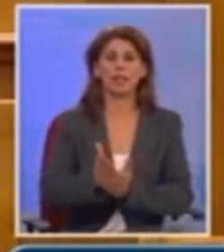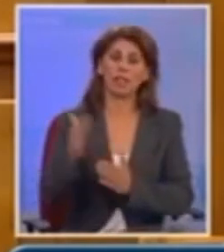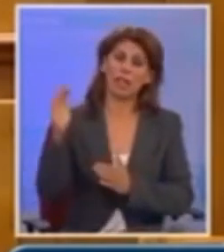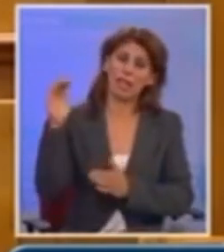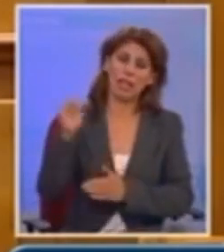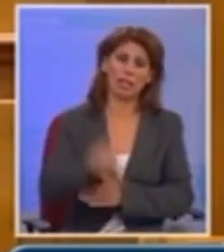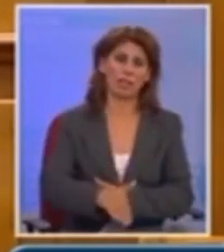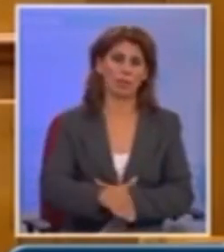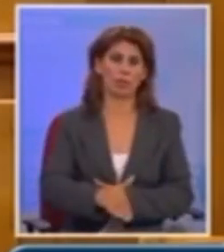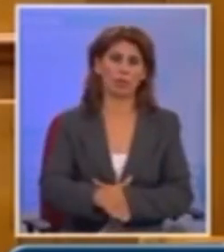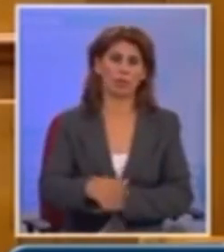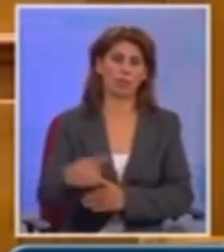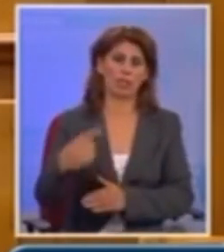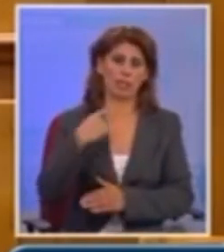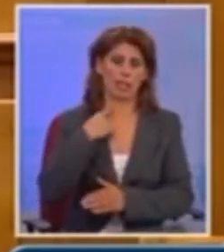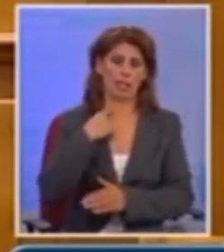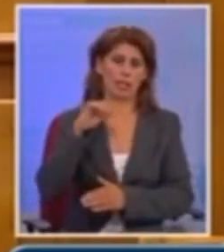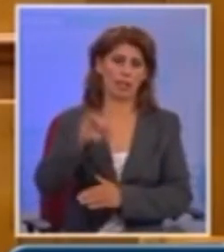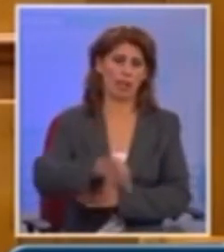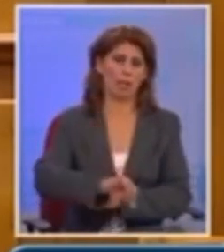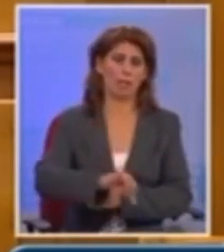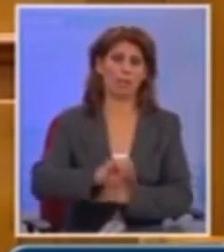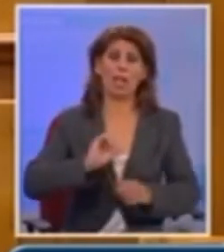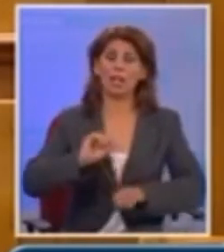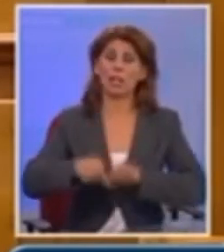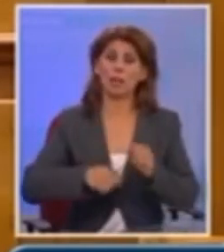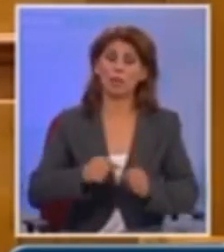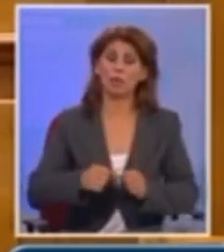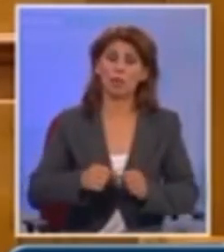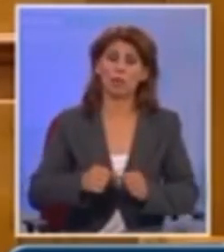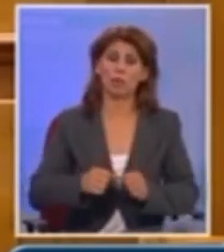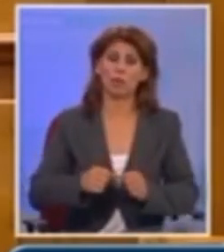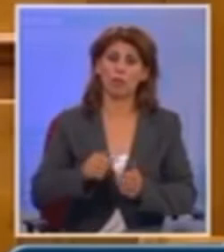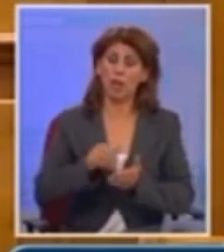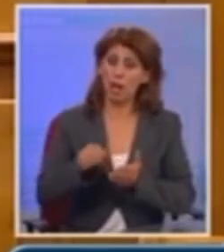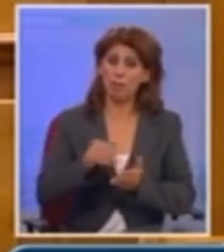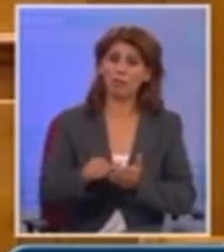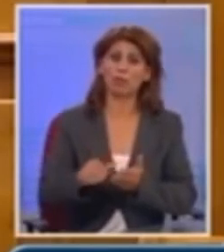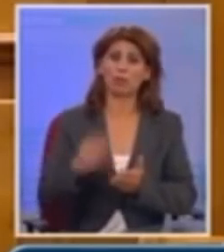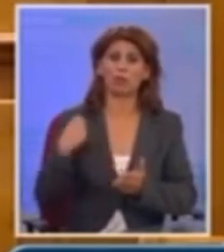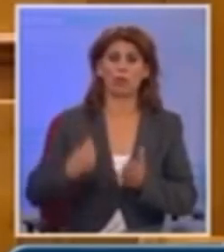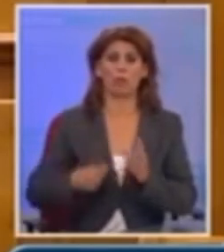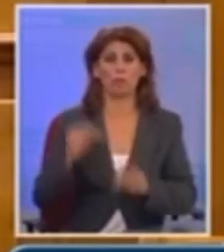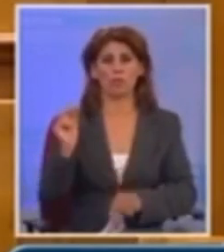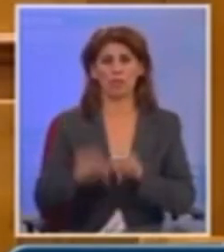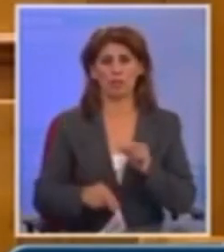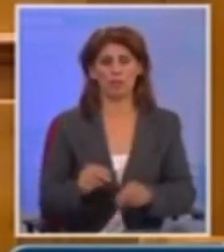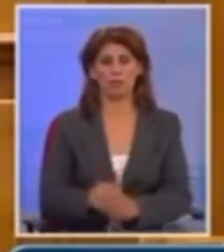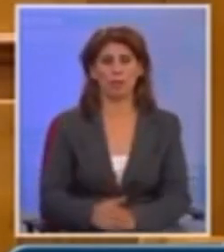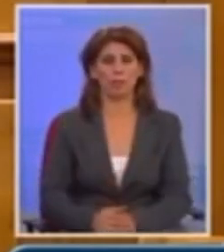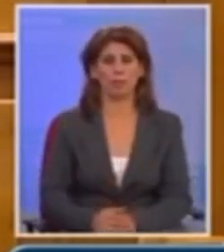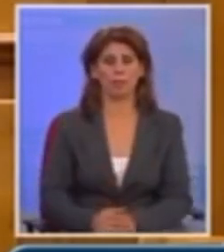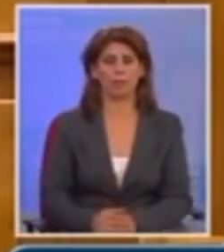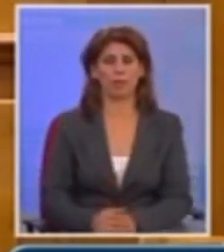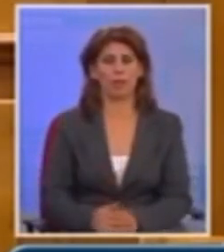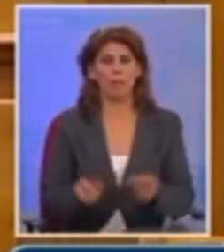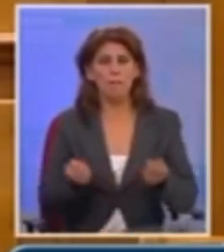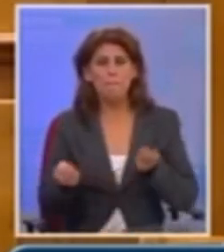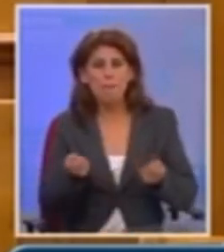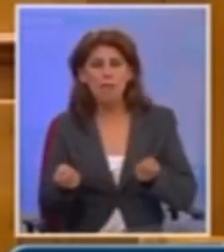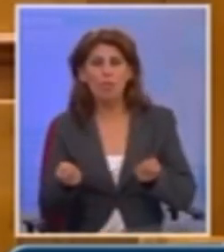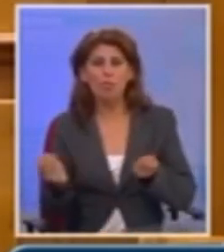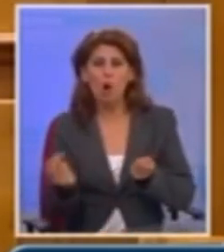κατάπτωση και ήττα. Να προσπαθούν να αποτρέψουν το δημοψήφισμα με μεθοδεύσεις